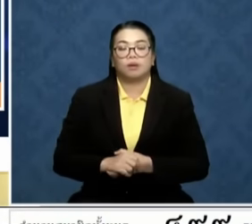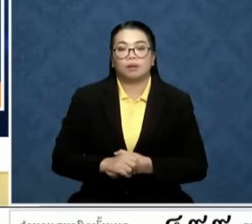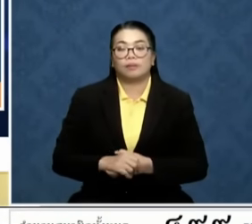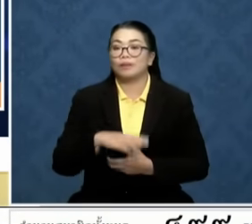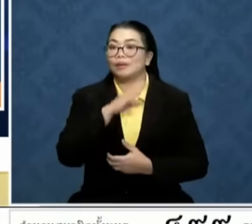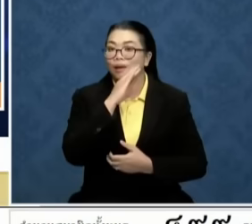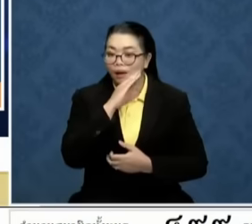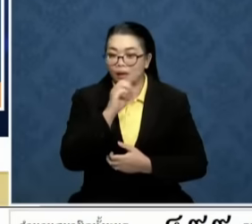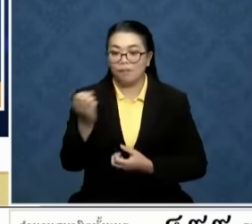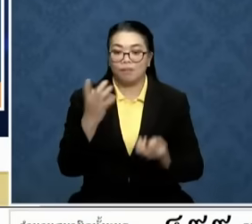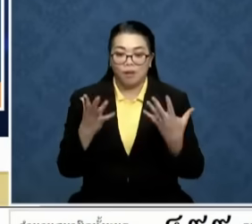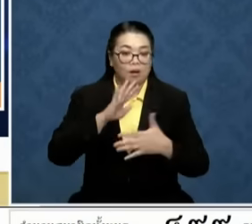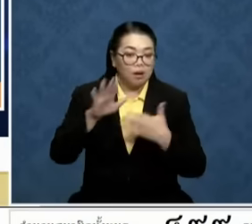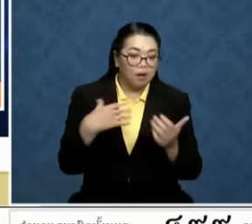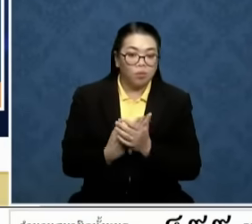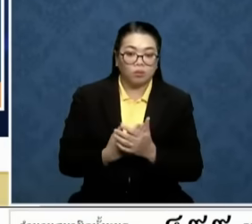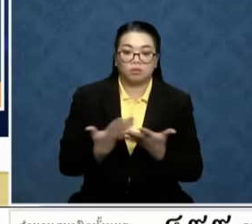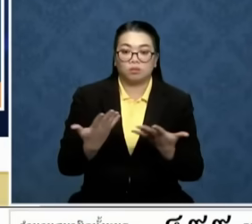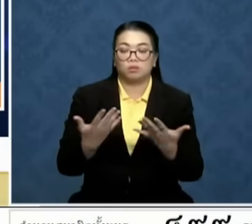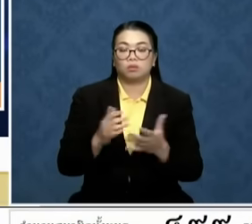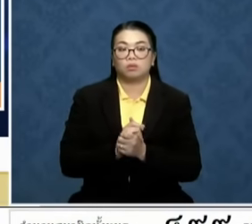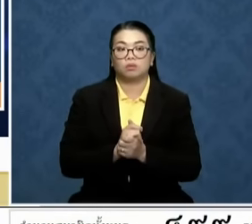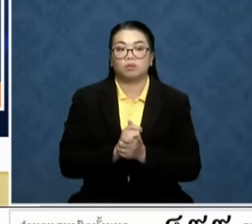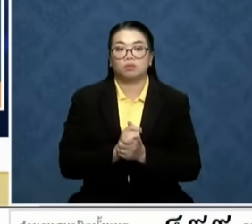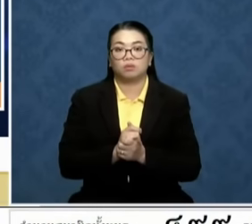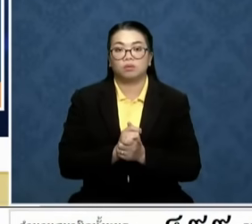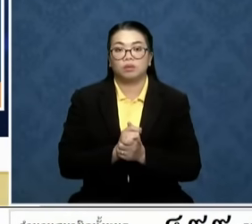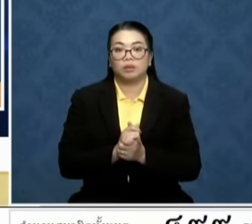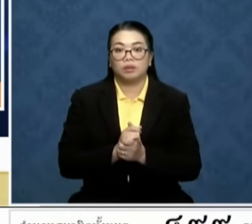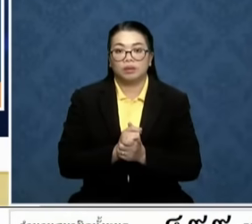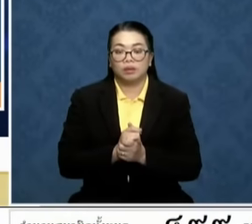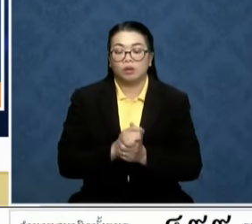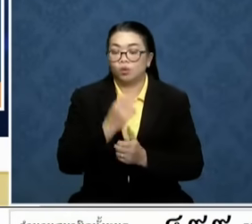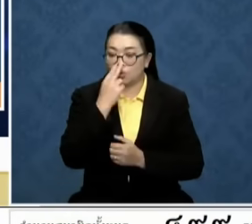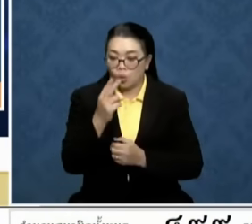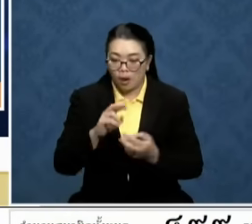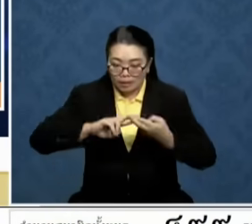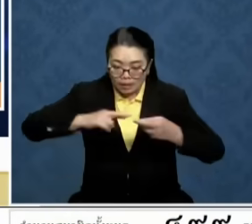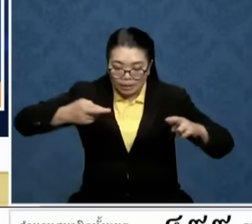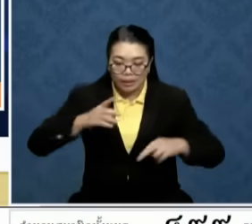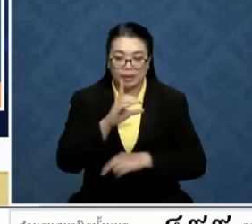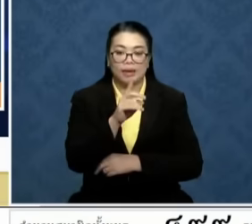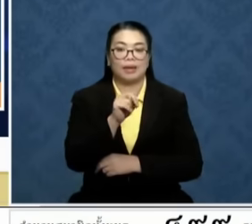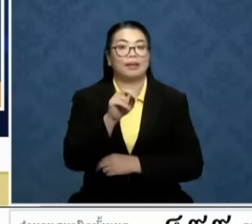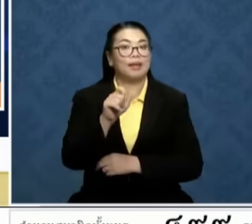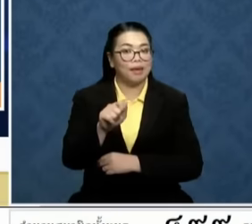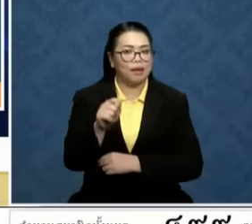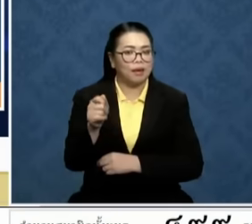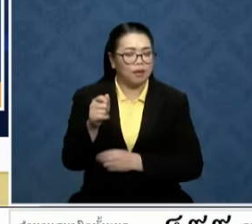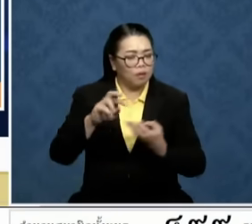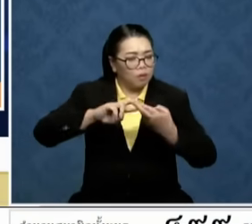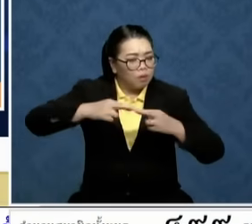ผศาสตร์ทั้งว่าเนี่ยนะครับมันต่ำความใกล้ชิดกันของDNAเนี่ยมันต่ำมากแสดงให้เห็นว่าอะไร